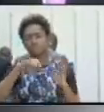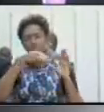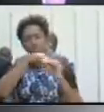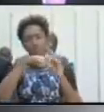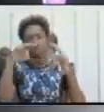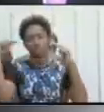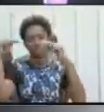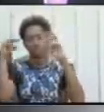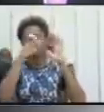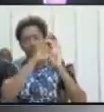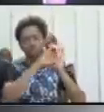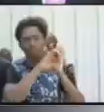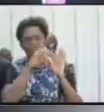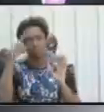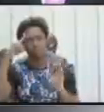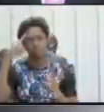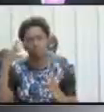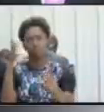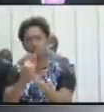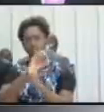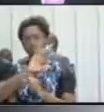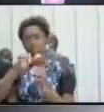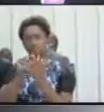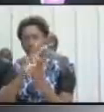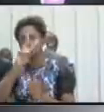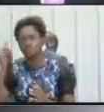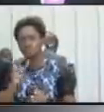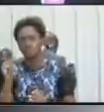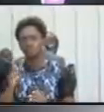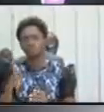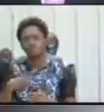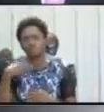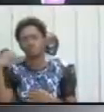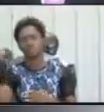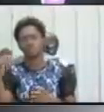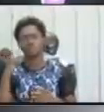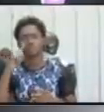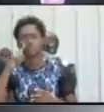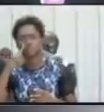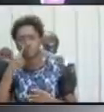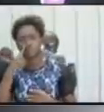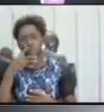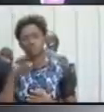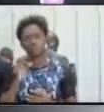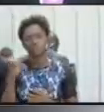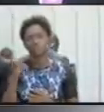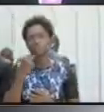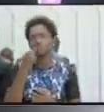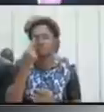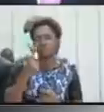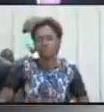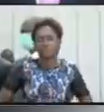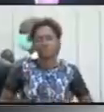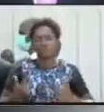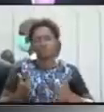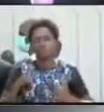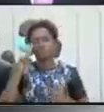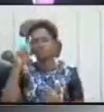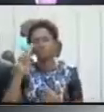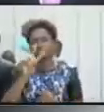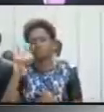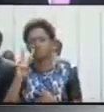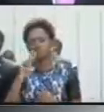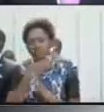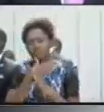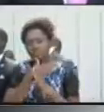l'État, pour nous mettre tout bandit, tout vagabond, hors d'état de nuire. Parce que j'aime toujours dire, la vie en bandit,